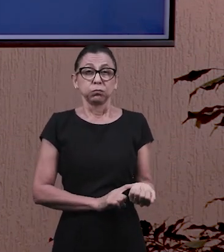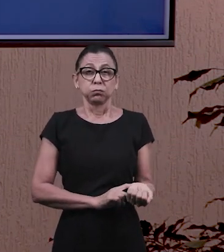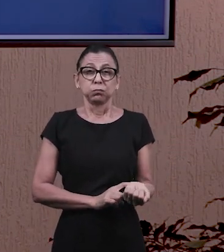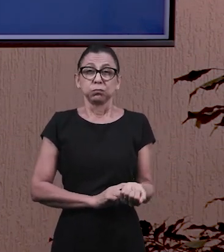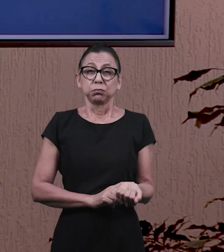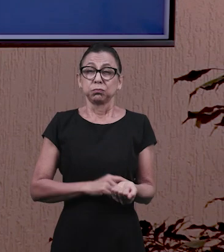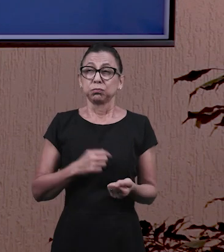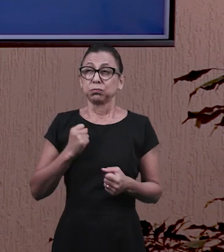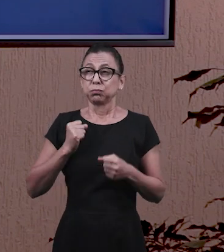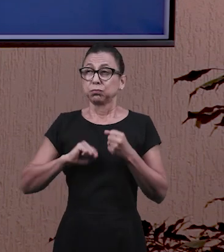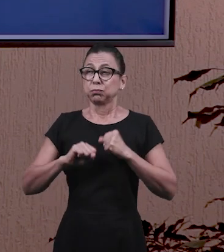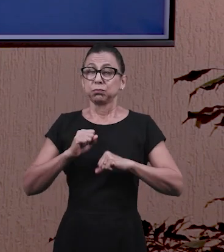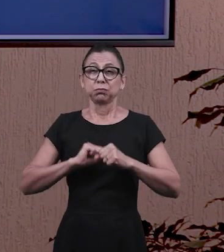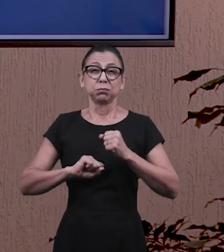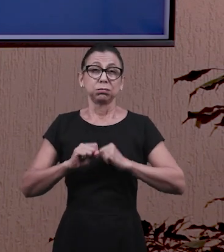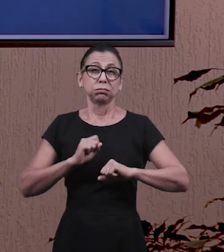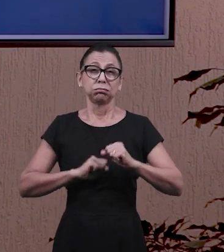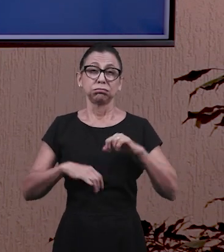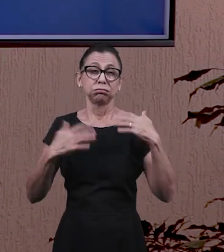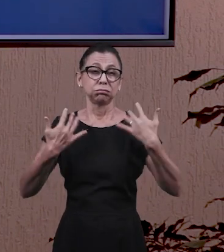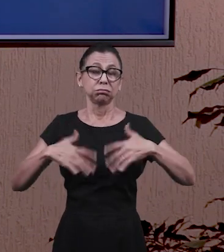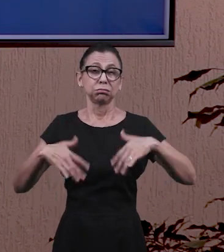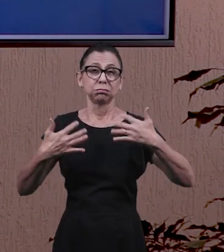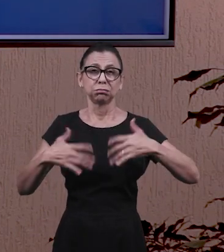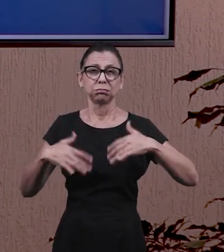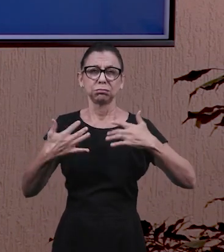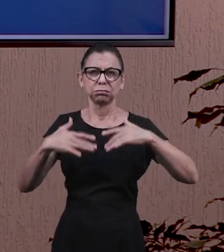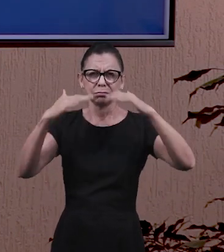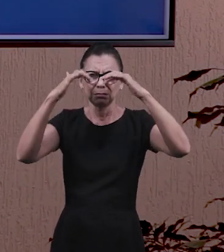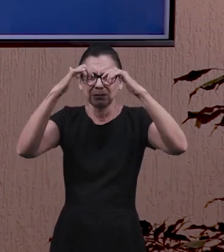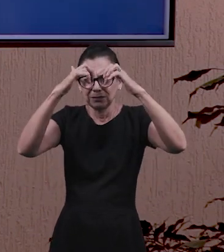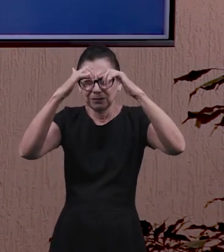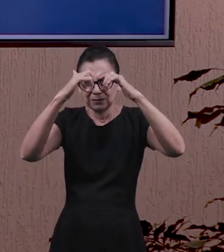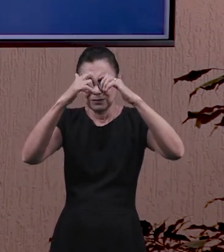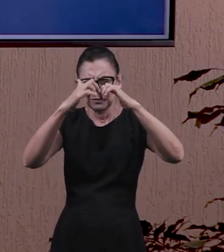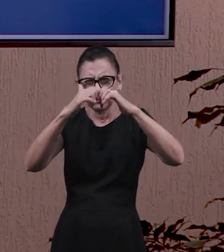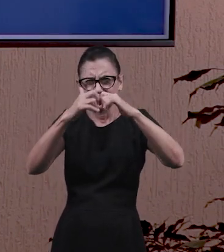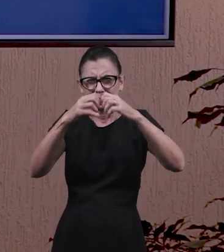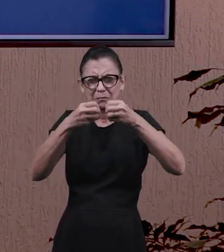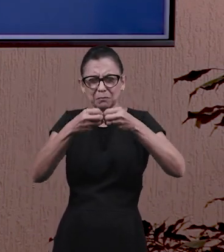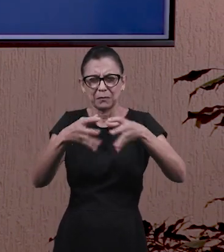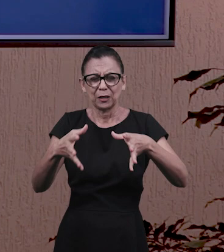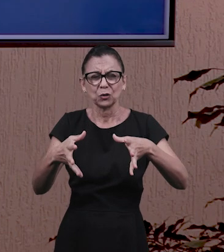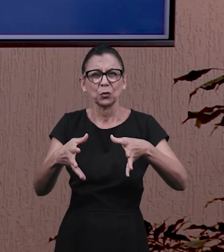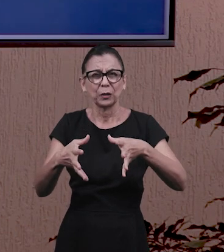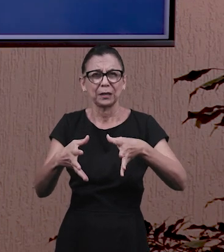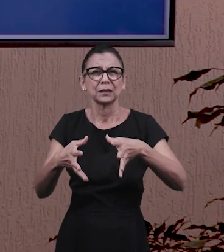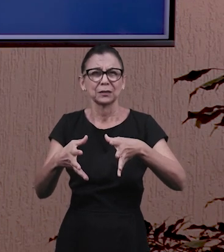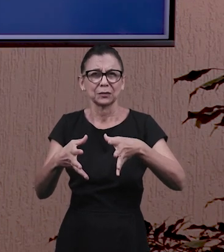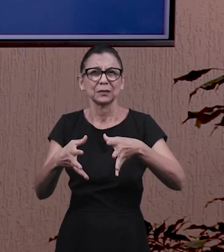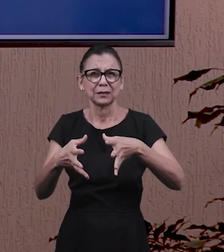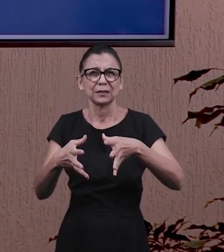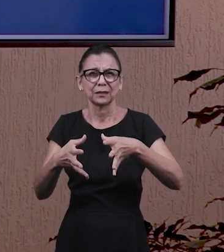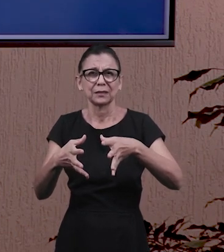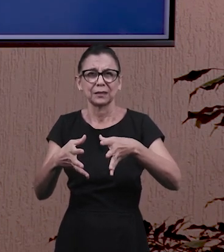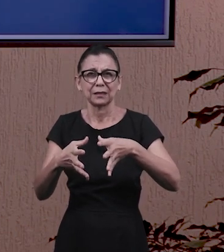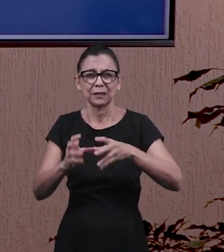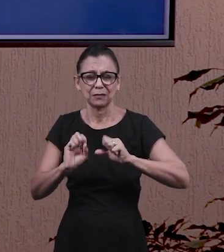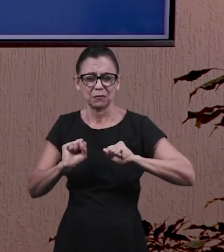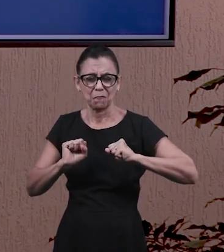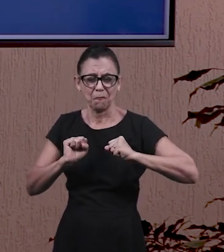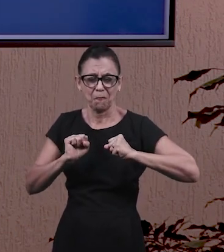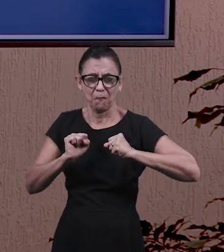visuel. Cela génère une dépense d'énergie très grande dans notre cerveau. Donc, cette énergie que le cerveau il